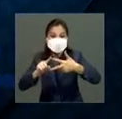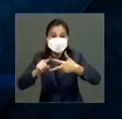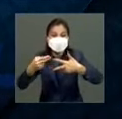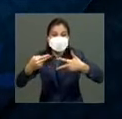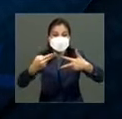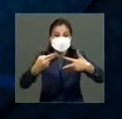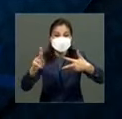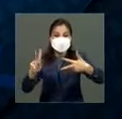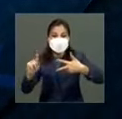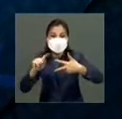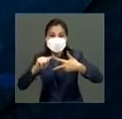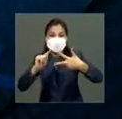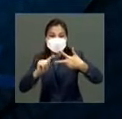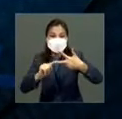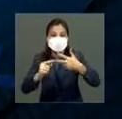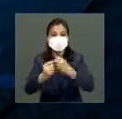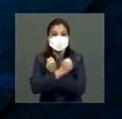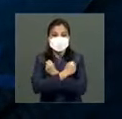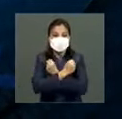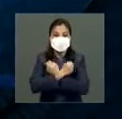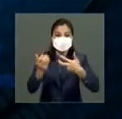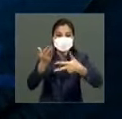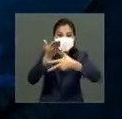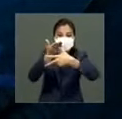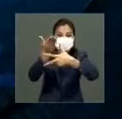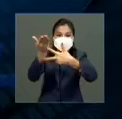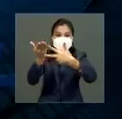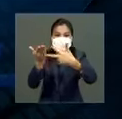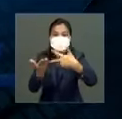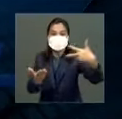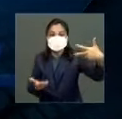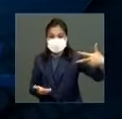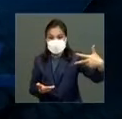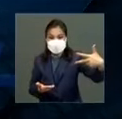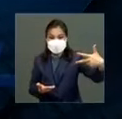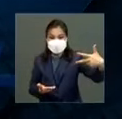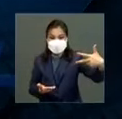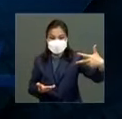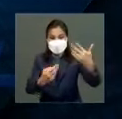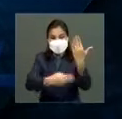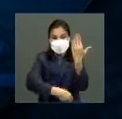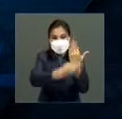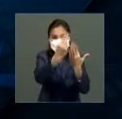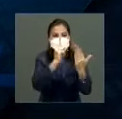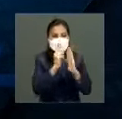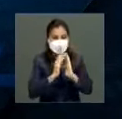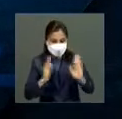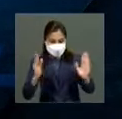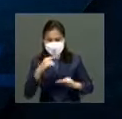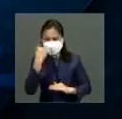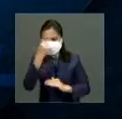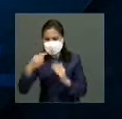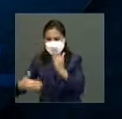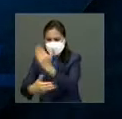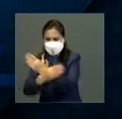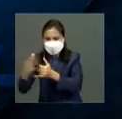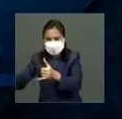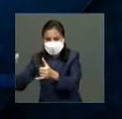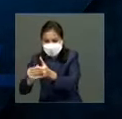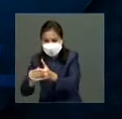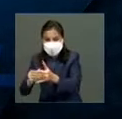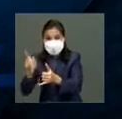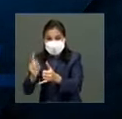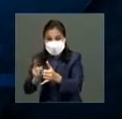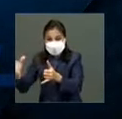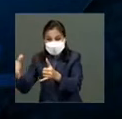งแรมแอมบาสเดอร์สุขุมวิทนำผู้ที่มีความเสี่ยงสูงนะครับแต่ตัวเองยังไม่ได้ติดเชื้